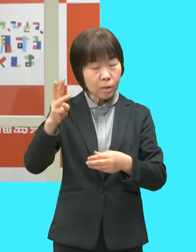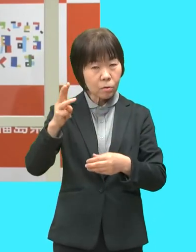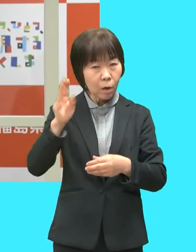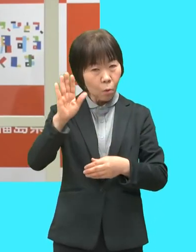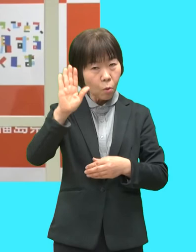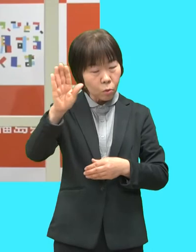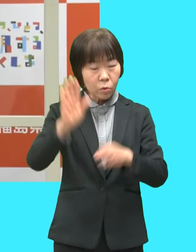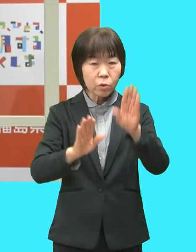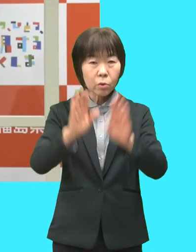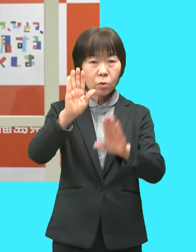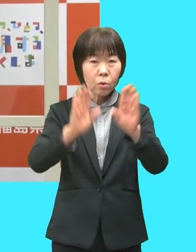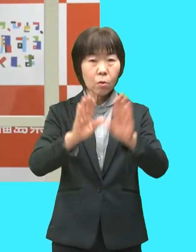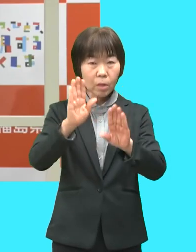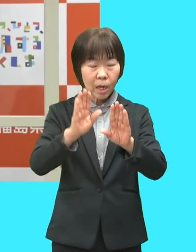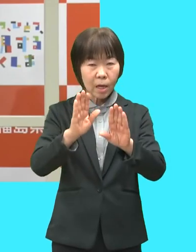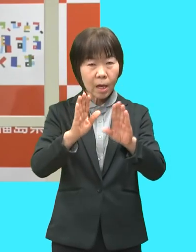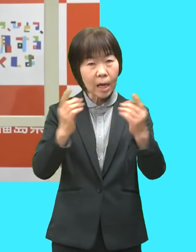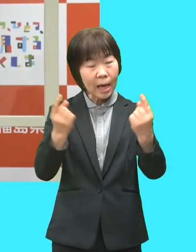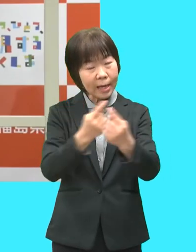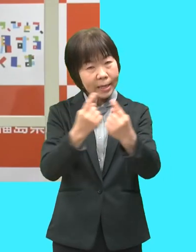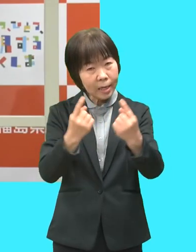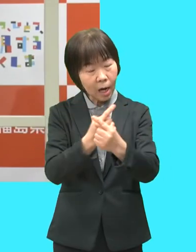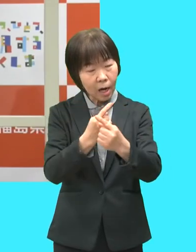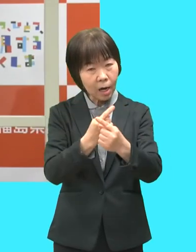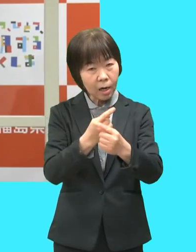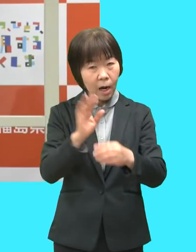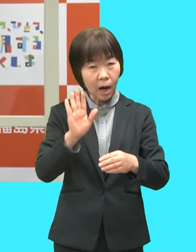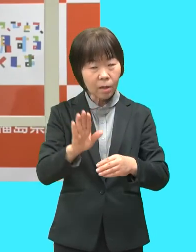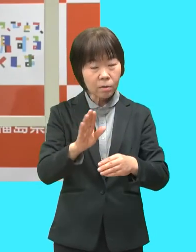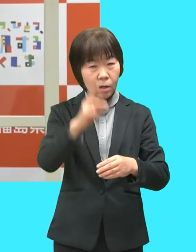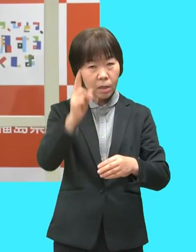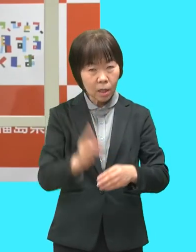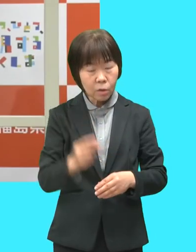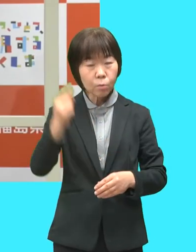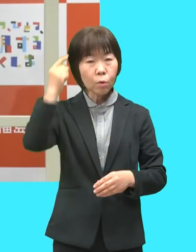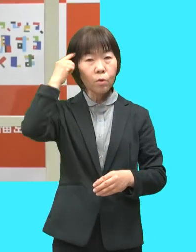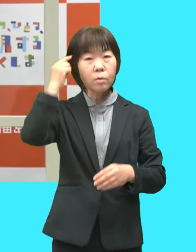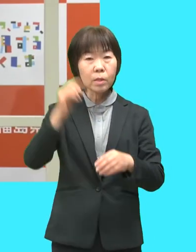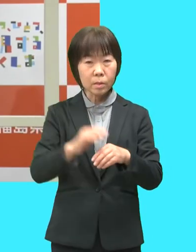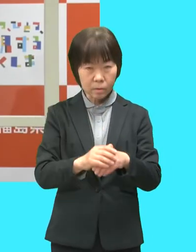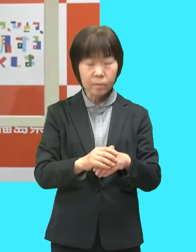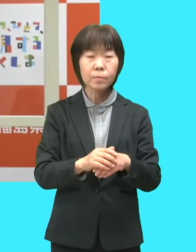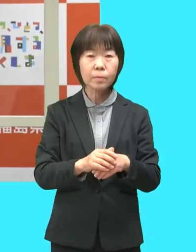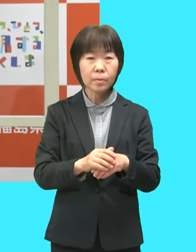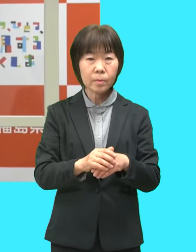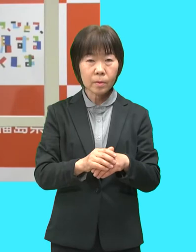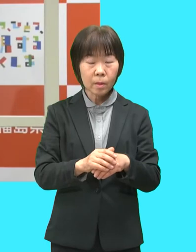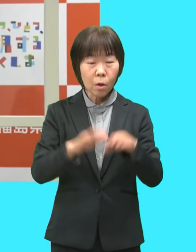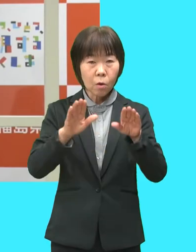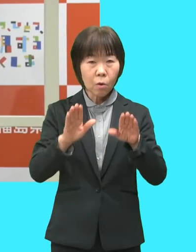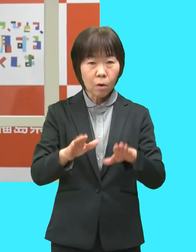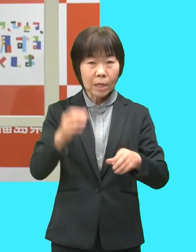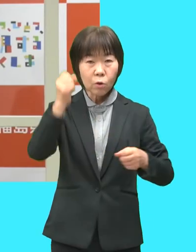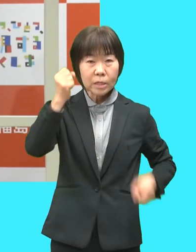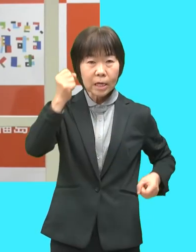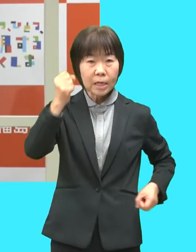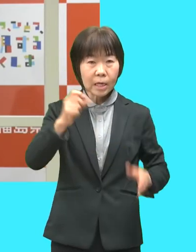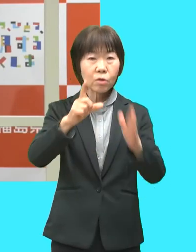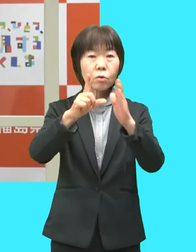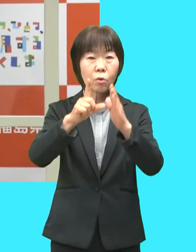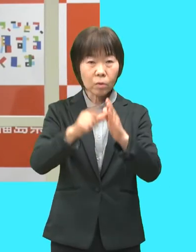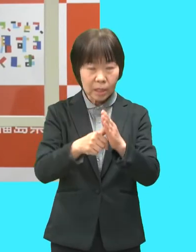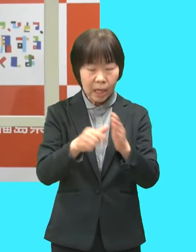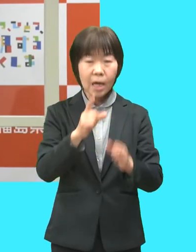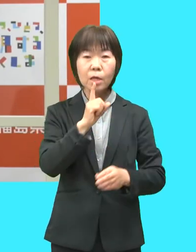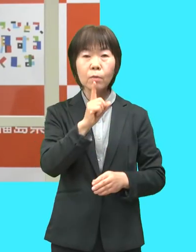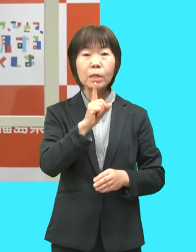によって若干事態の変化プラスでもあるかと思うんですが、いずれにしても今回の聖火リレーの段階ということ